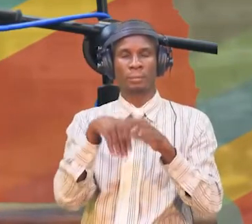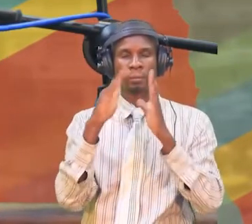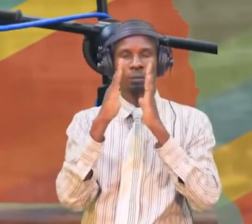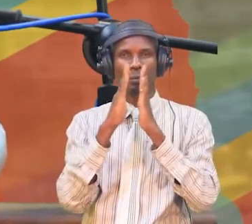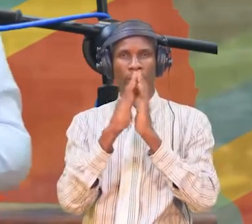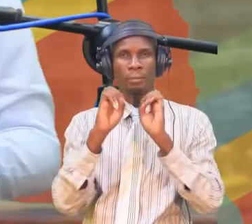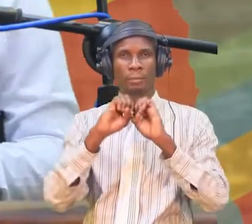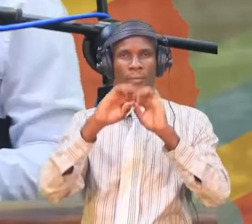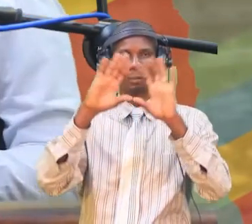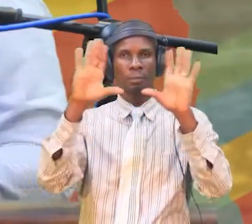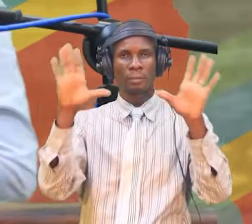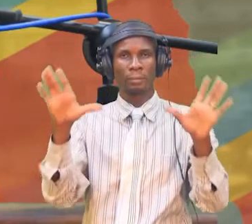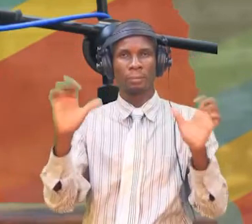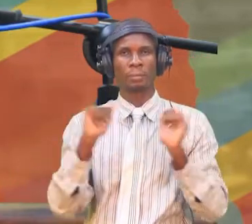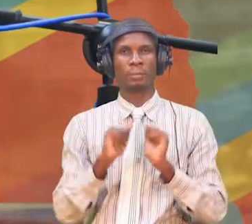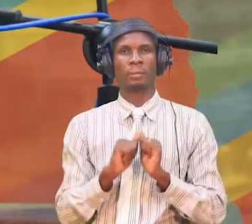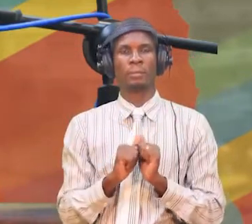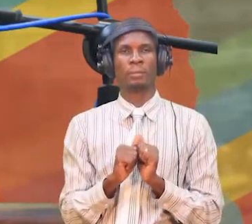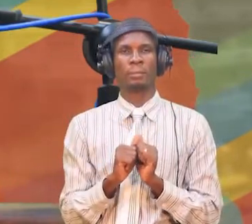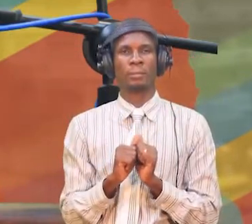Grégoire Mbaya akamba biso na libonde.